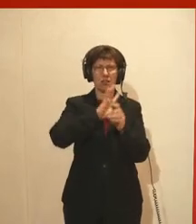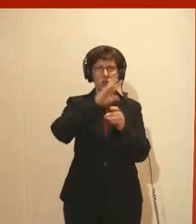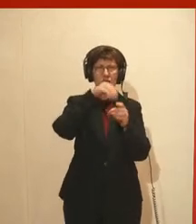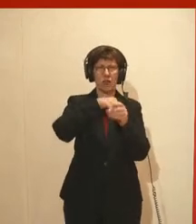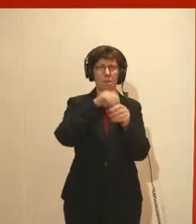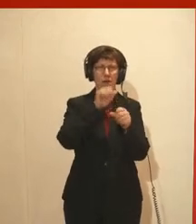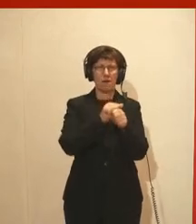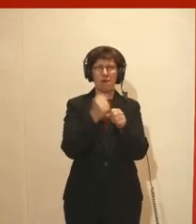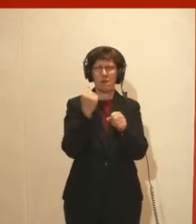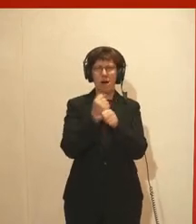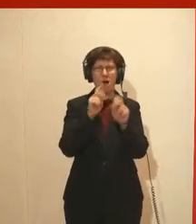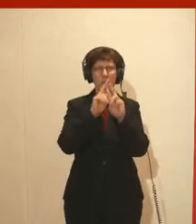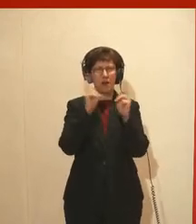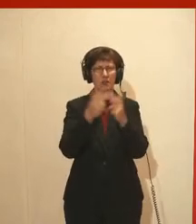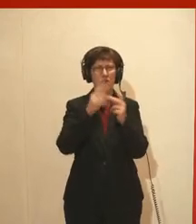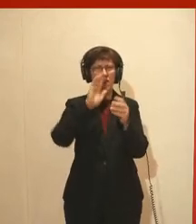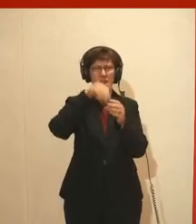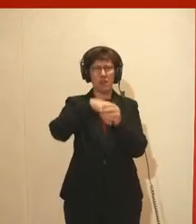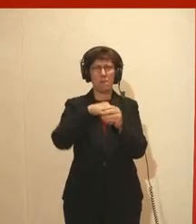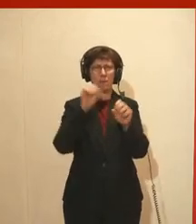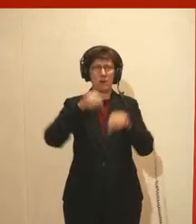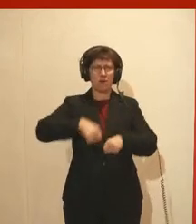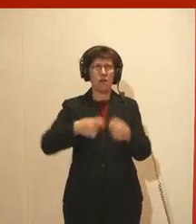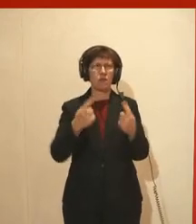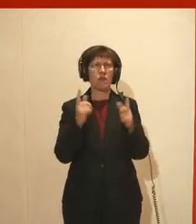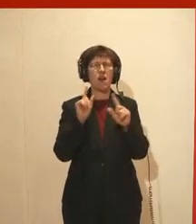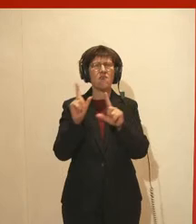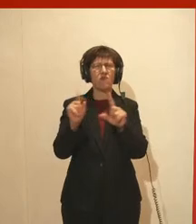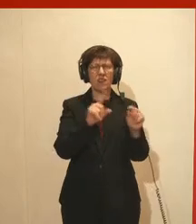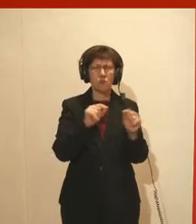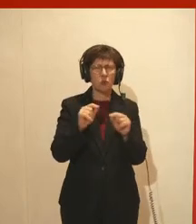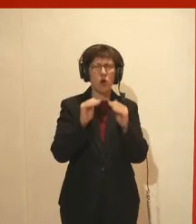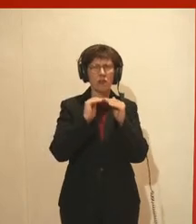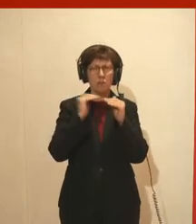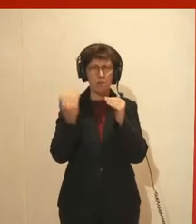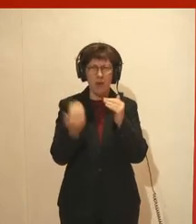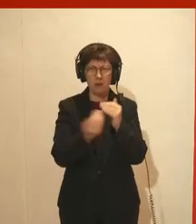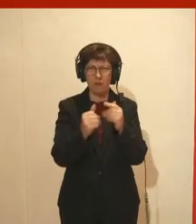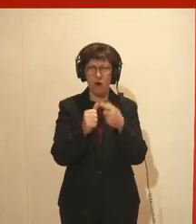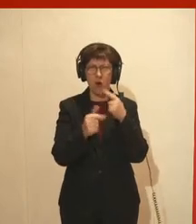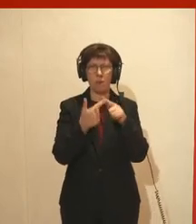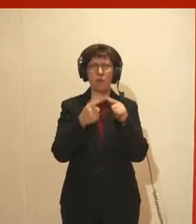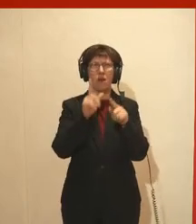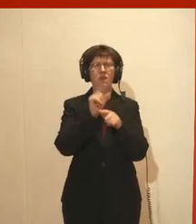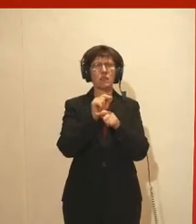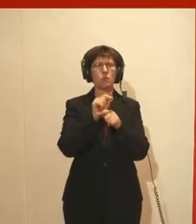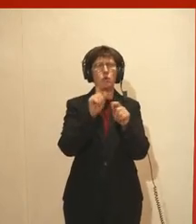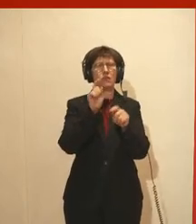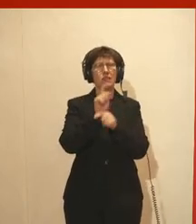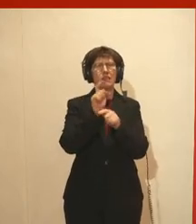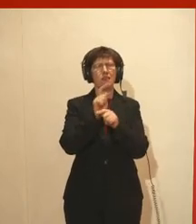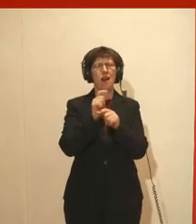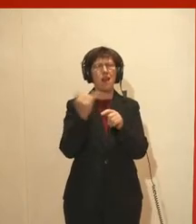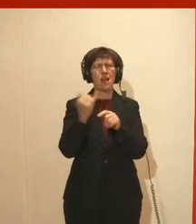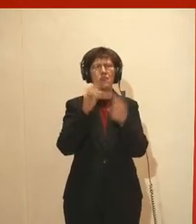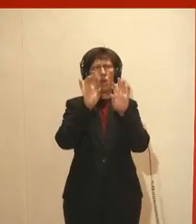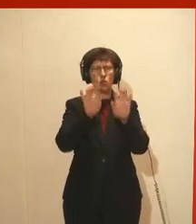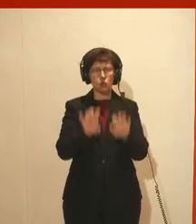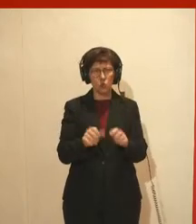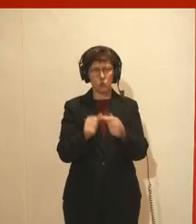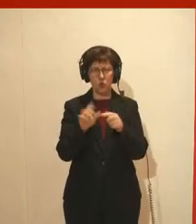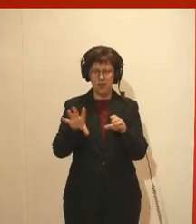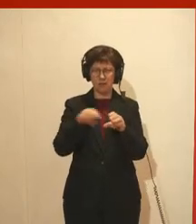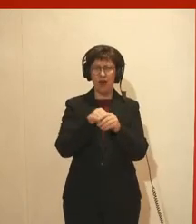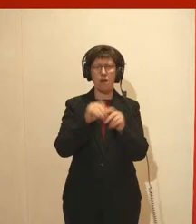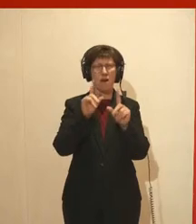auch der arbeitswelt und was bedeuten die plattformen was bedeutet digitale infrastruktur für uns alle und verteilt habe